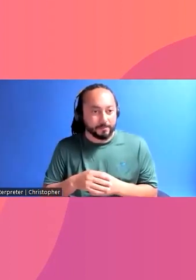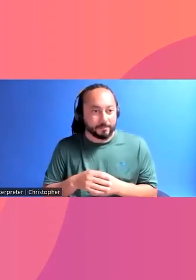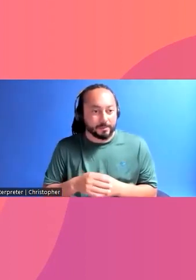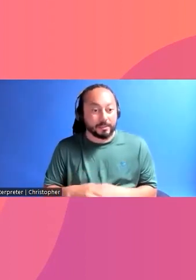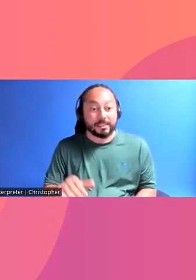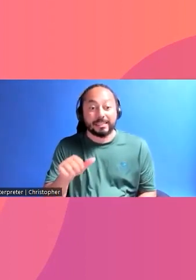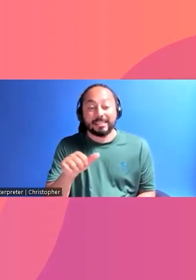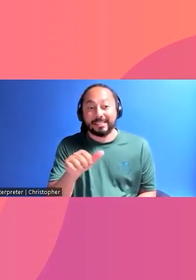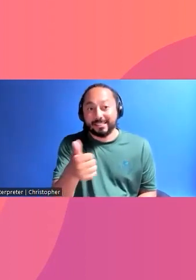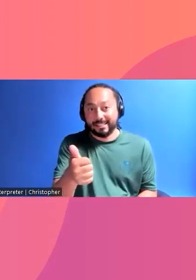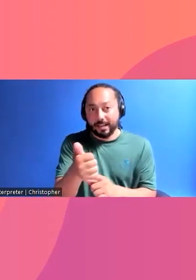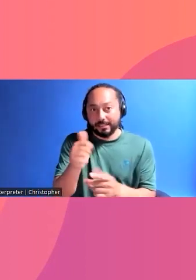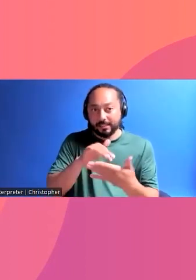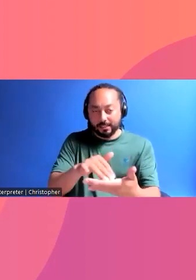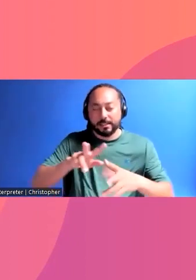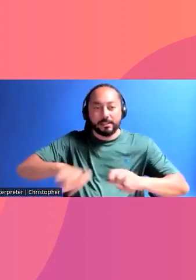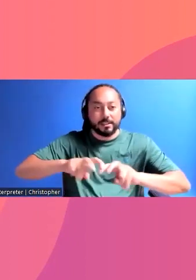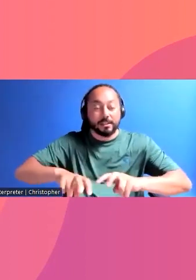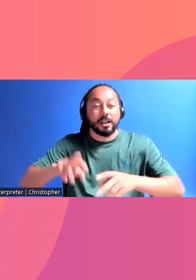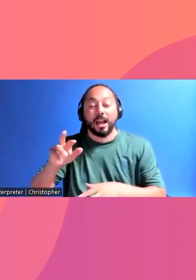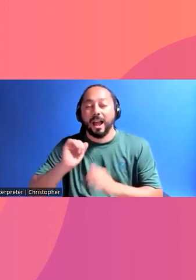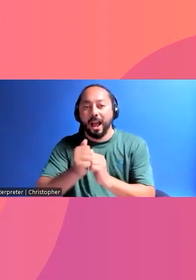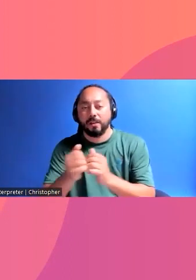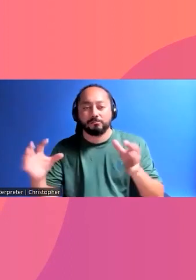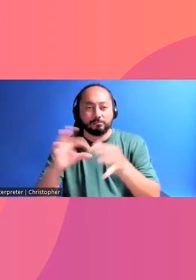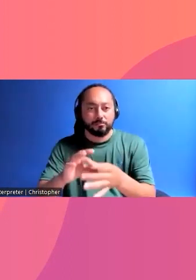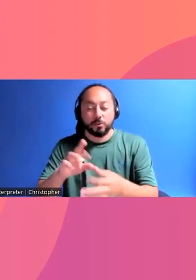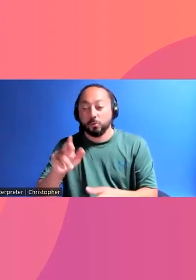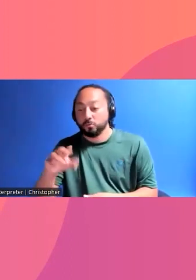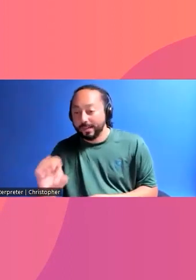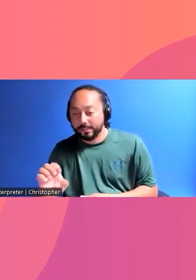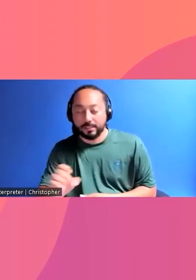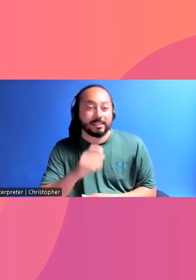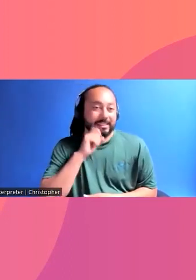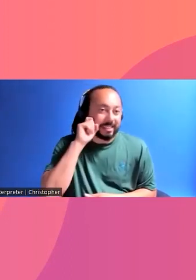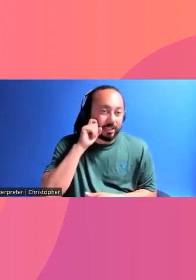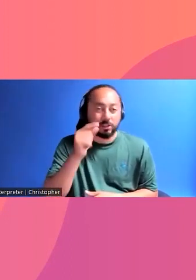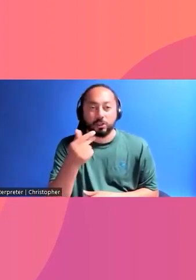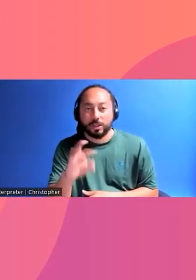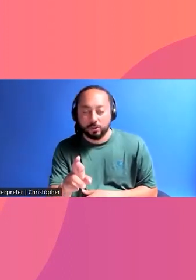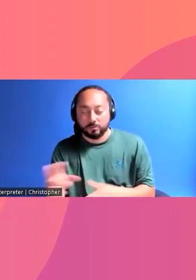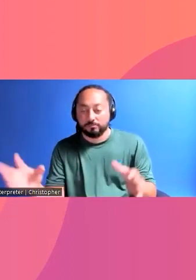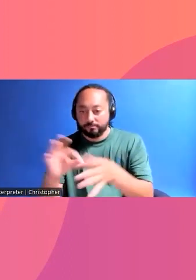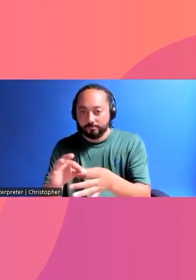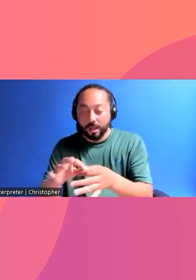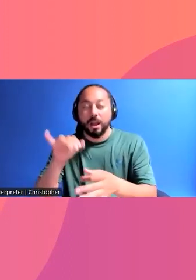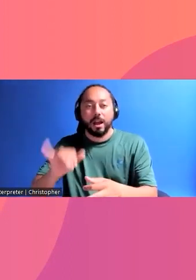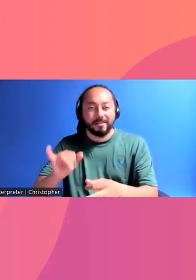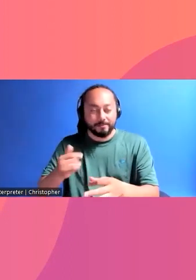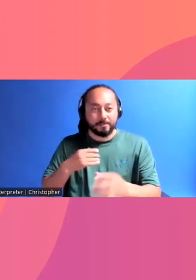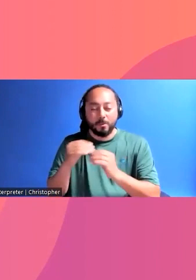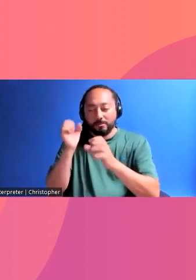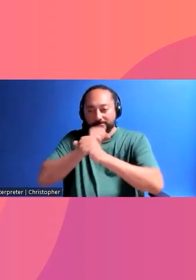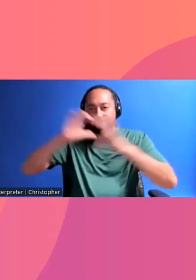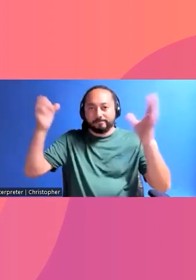10 études ont donné une analyse sur l'intersection de la race, du sexe et du genre, ce qui nous